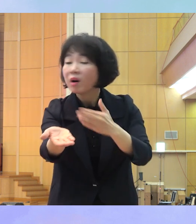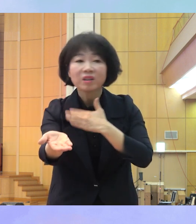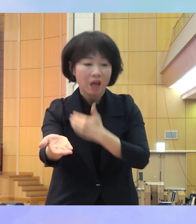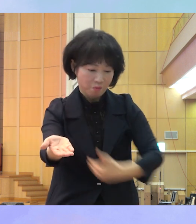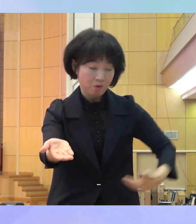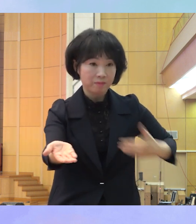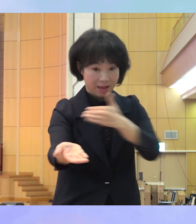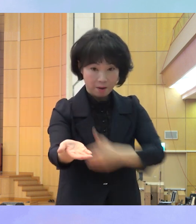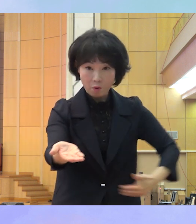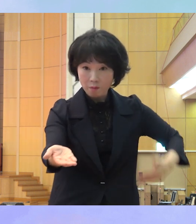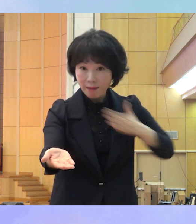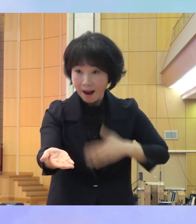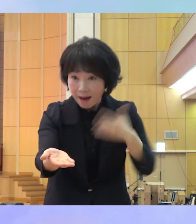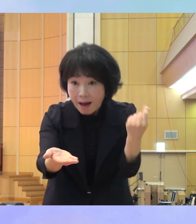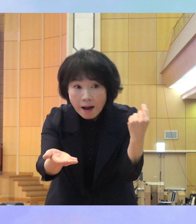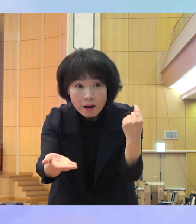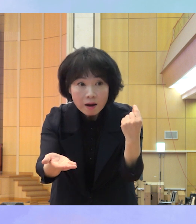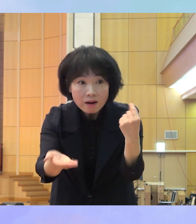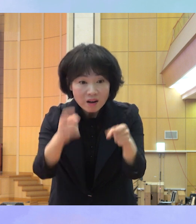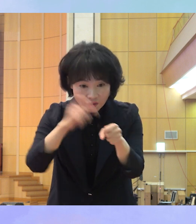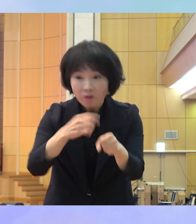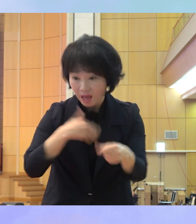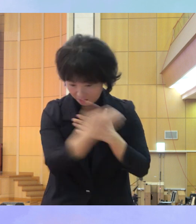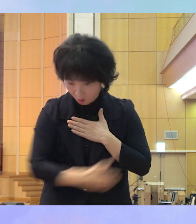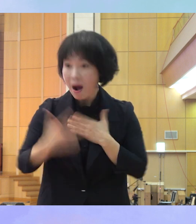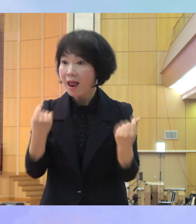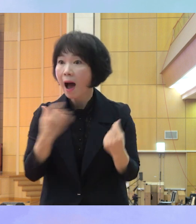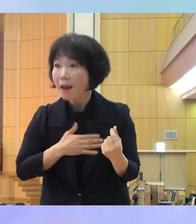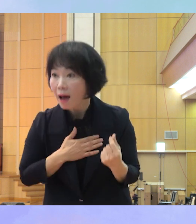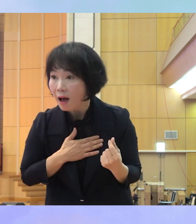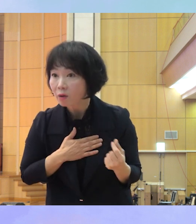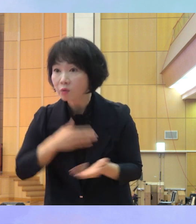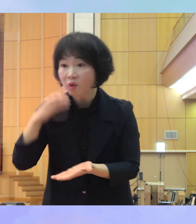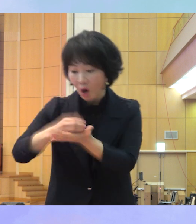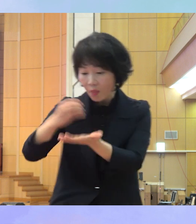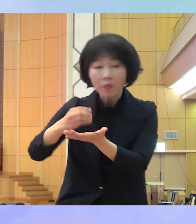하시고, 또 잔을 가지사